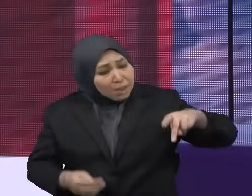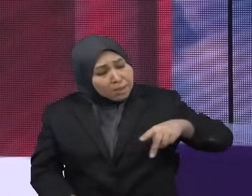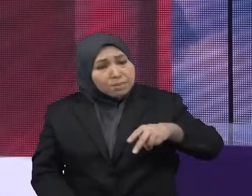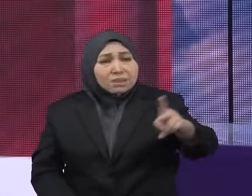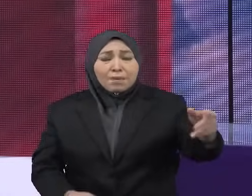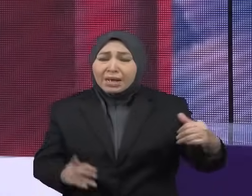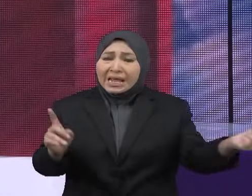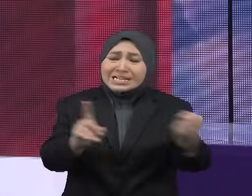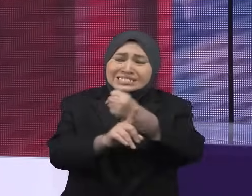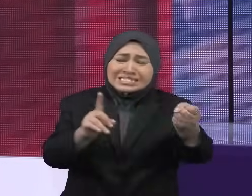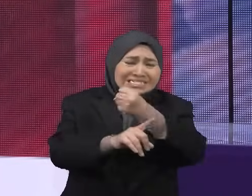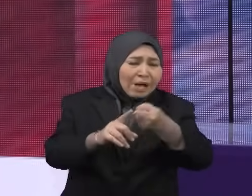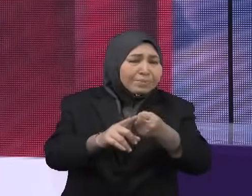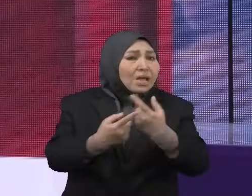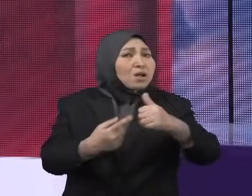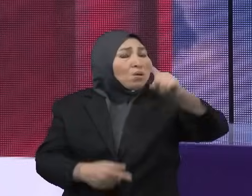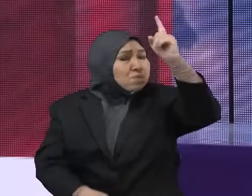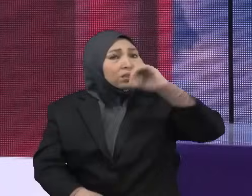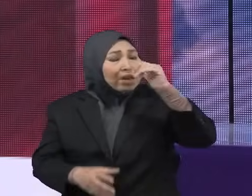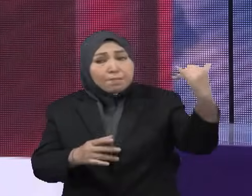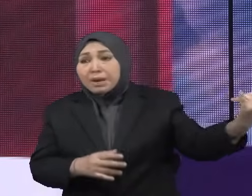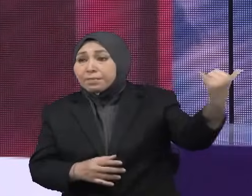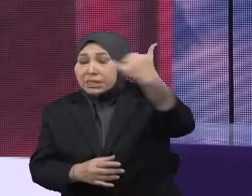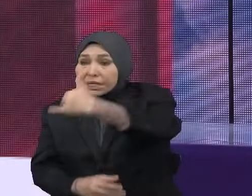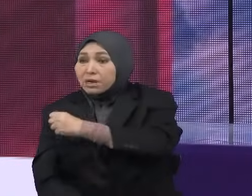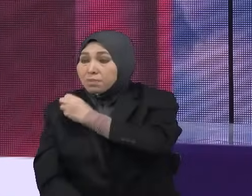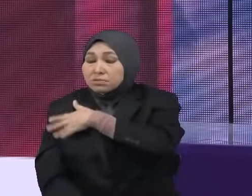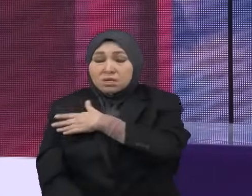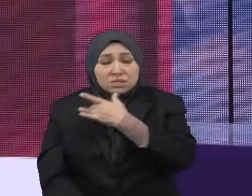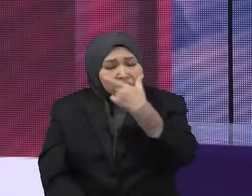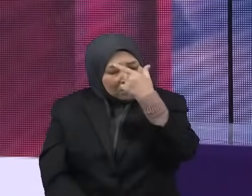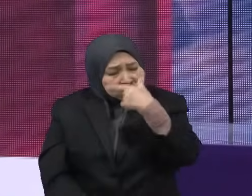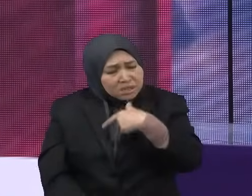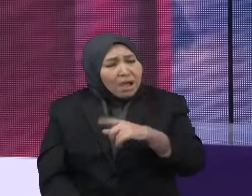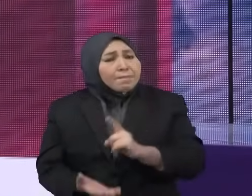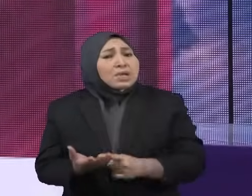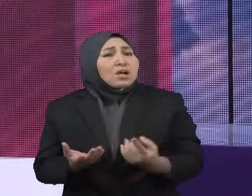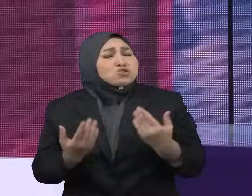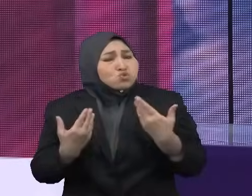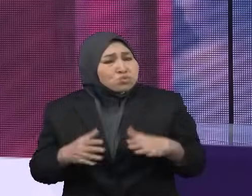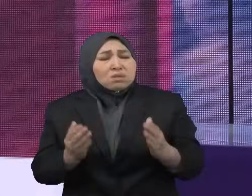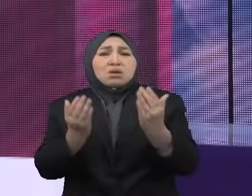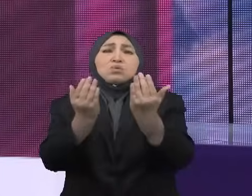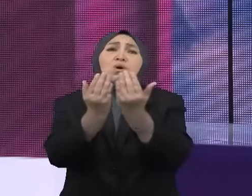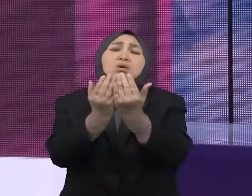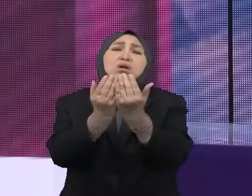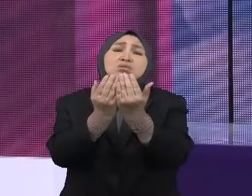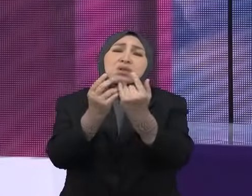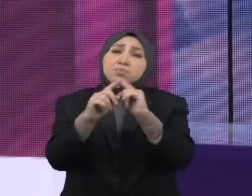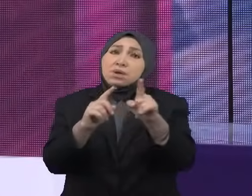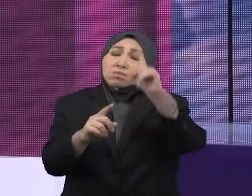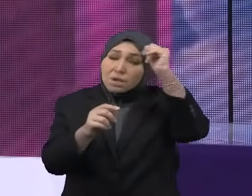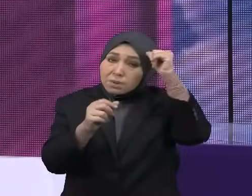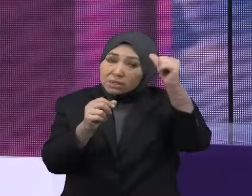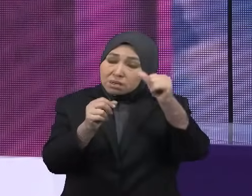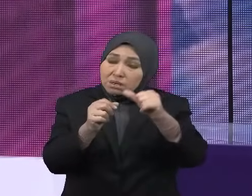dapat azab daripada Allah SWT, tak dapat pergi Baitul Maqdis. Dia sedih, ya, kepada apa yang pernah dia doakan. Tetapi Allah